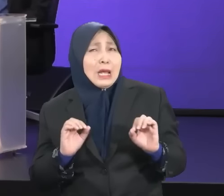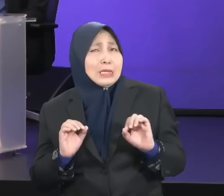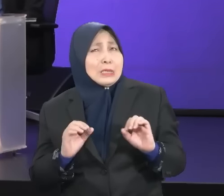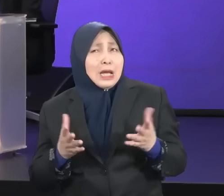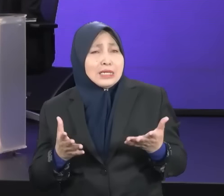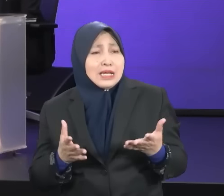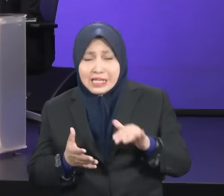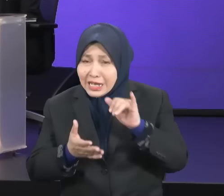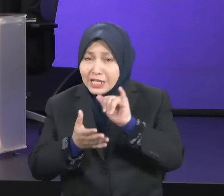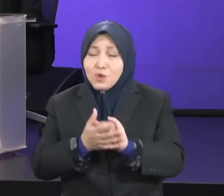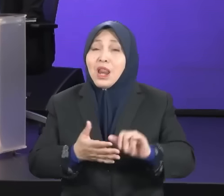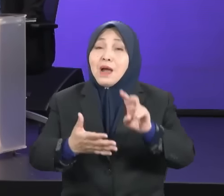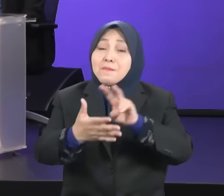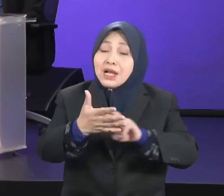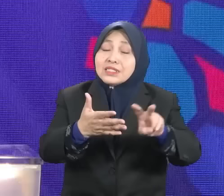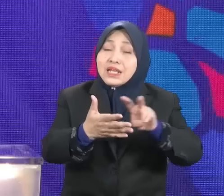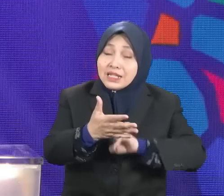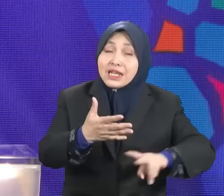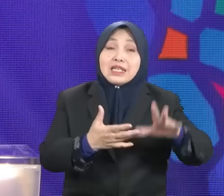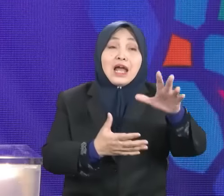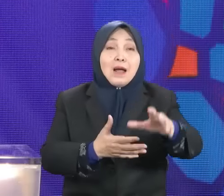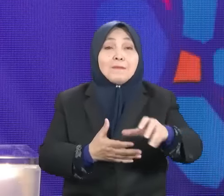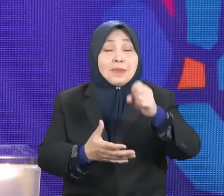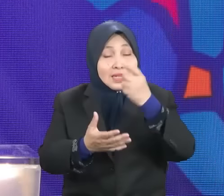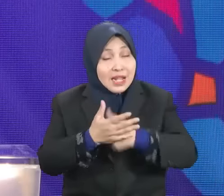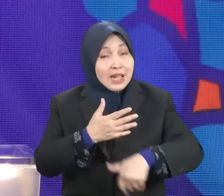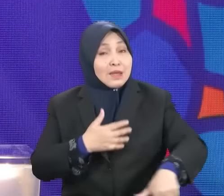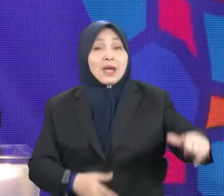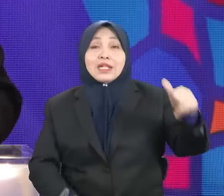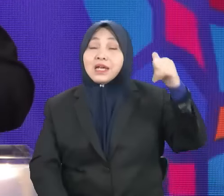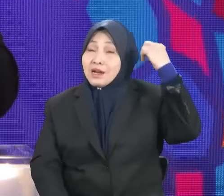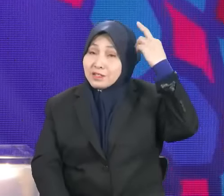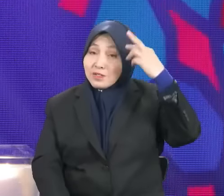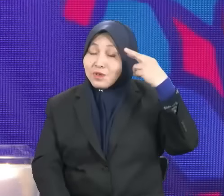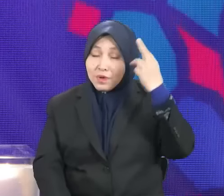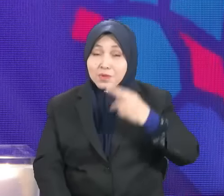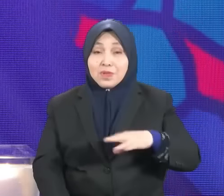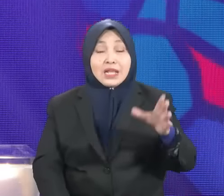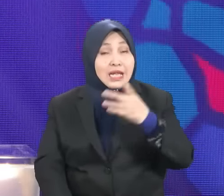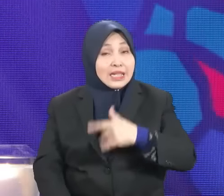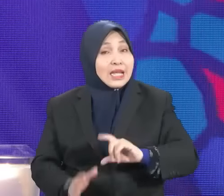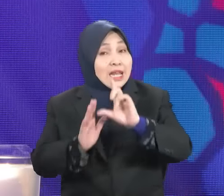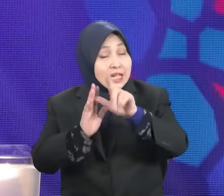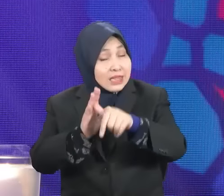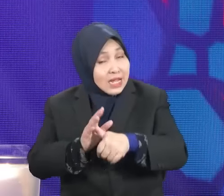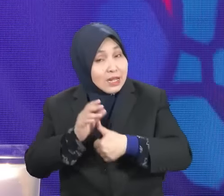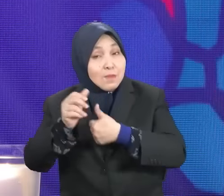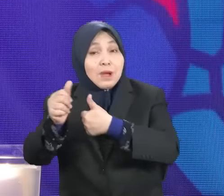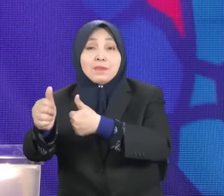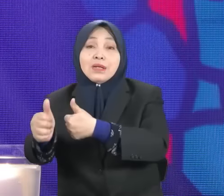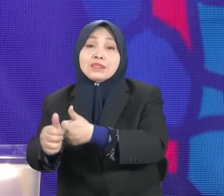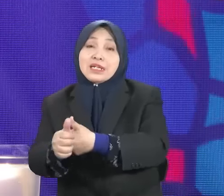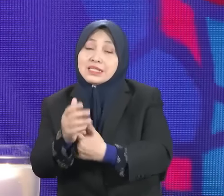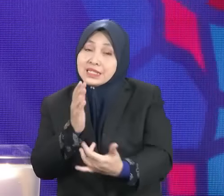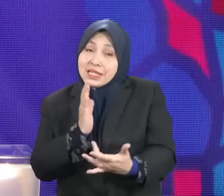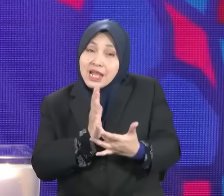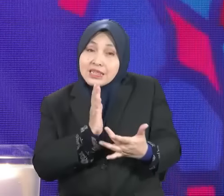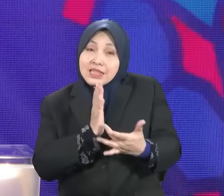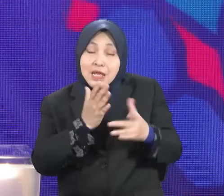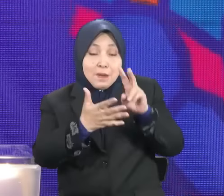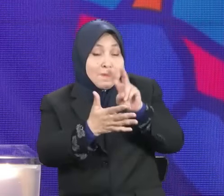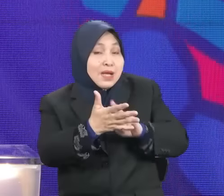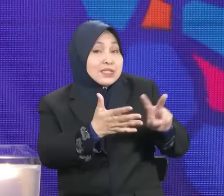itulah bacaan yang diambil daripada baginda Rasul salam ada ulama atau kemudian ini dia menyusun nah ini bacaan